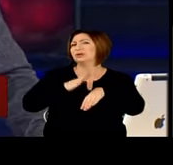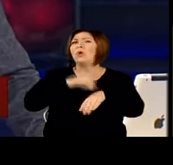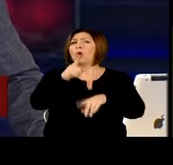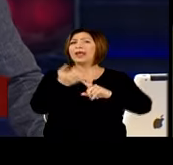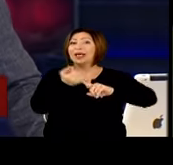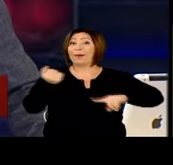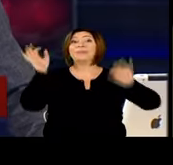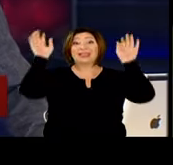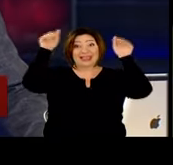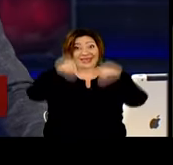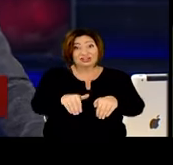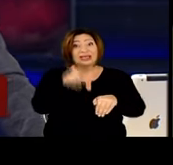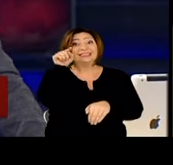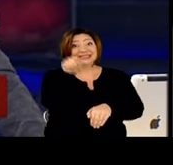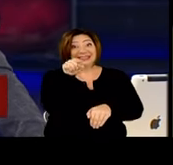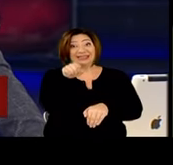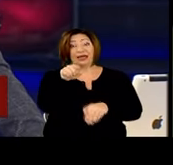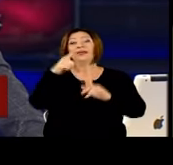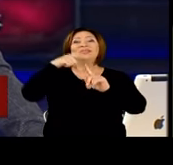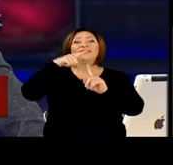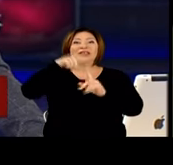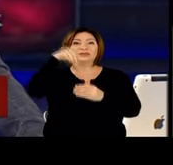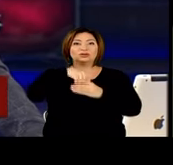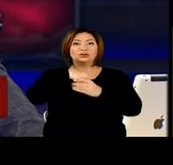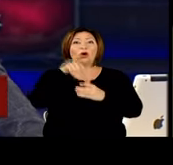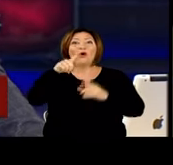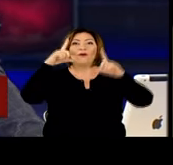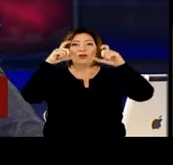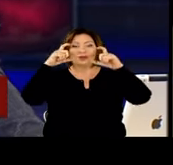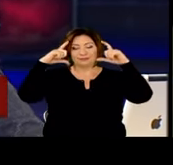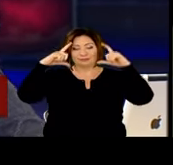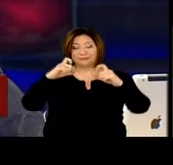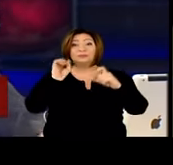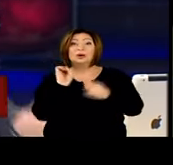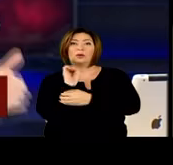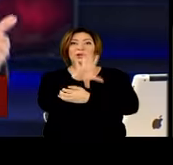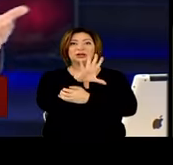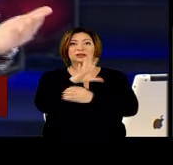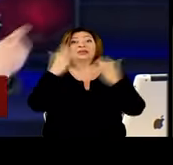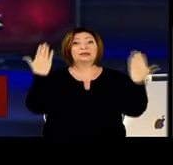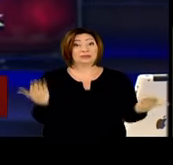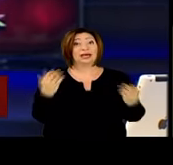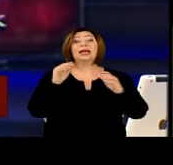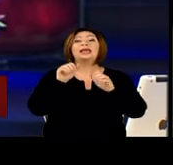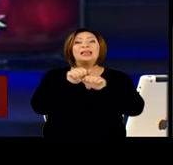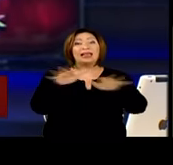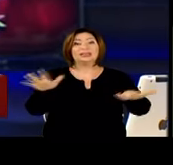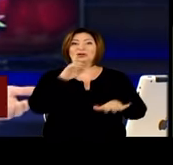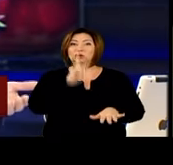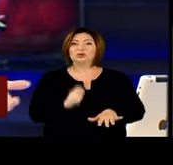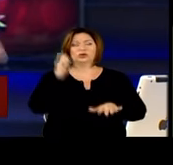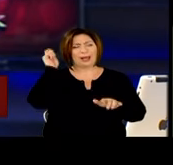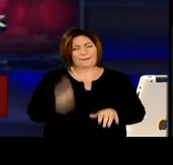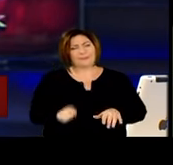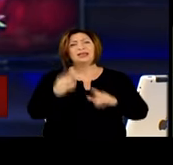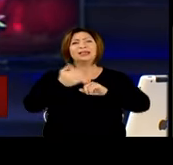kebap size gelince siz de Twitter üzerine o fotoğrafınızı yükleyeceksiniz. Yani yayıncı sözünü